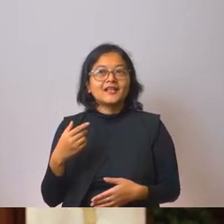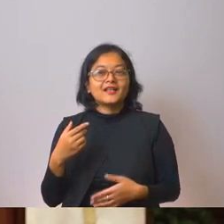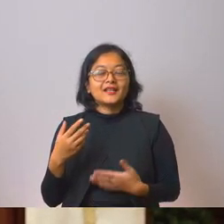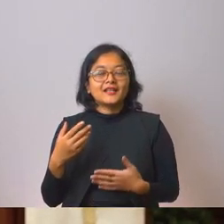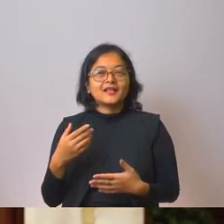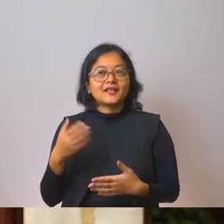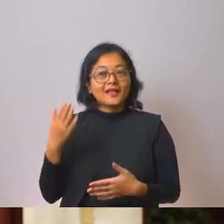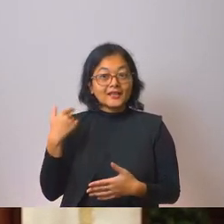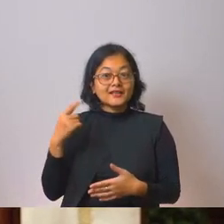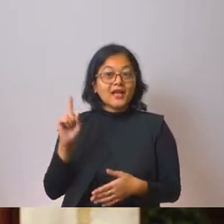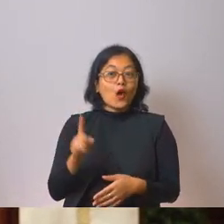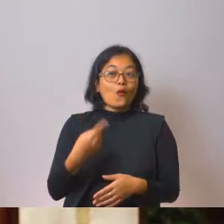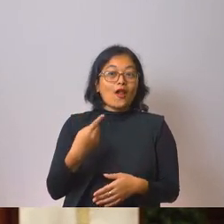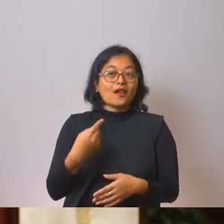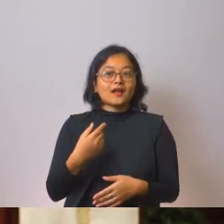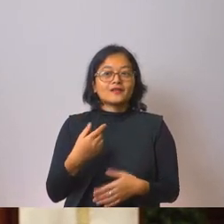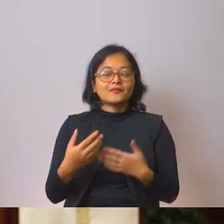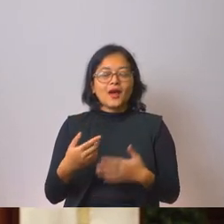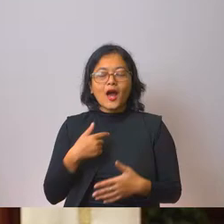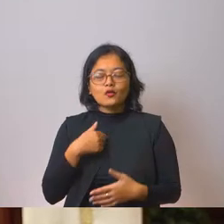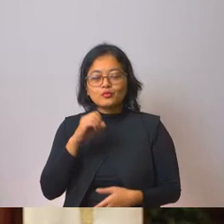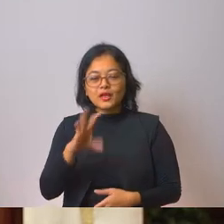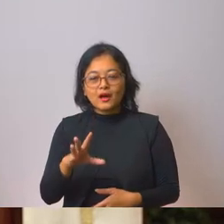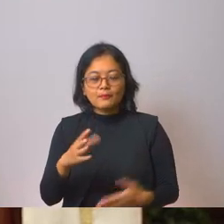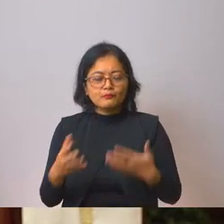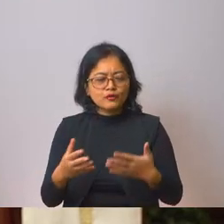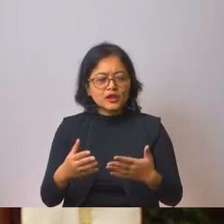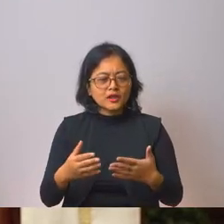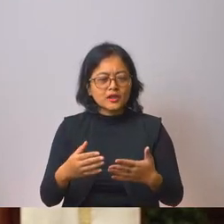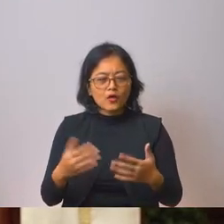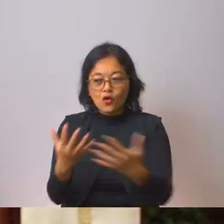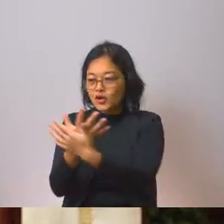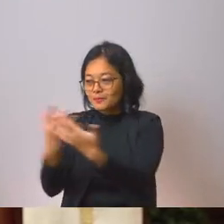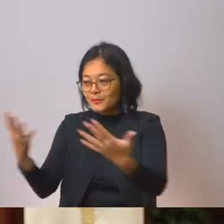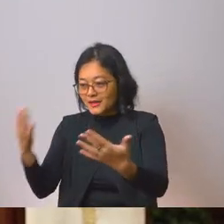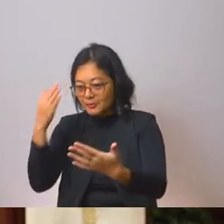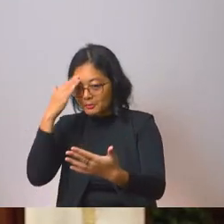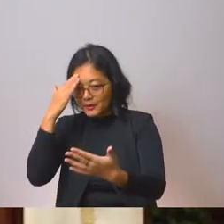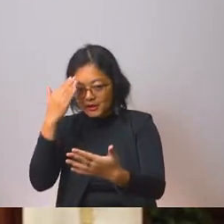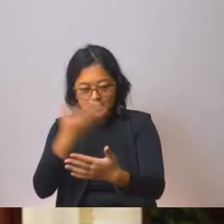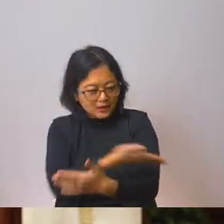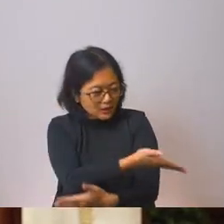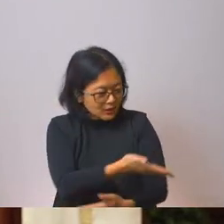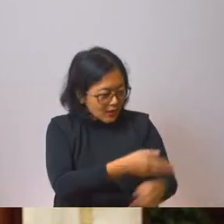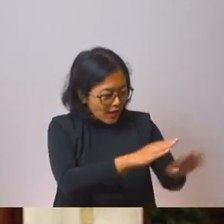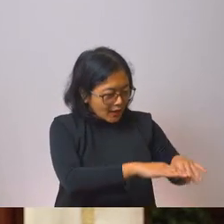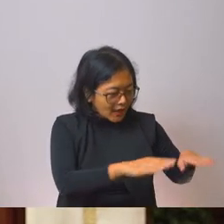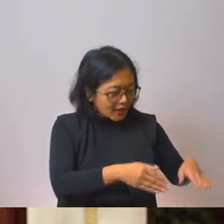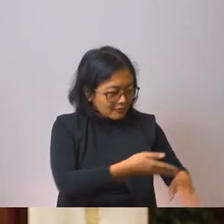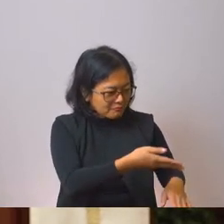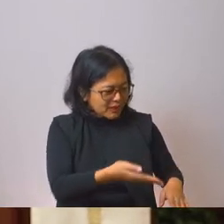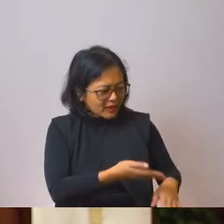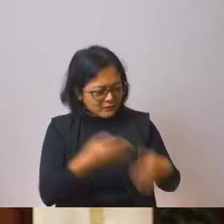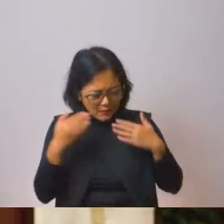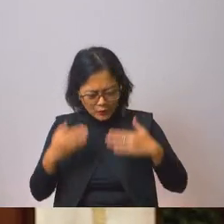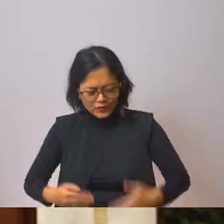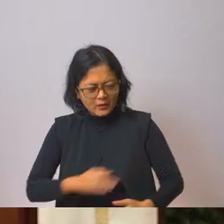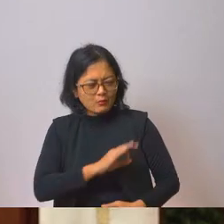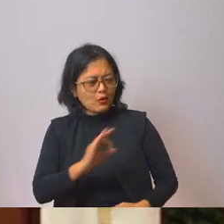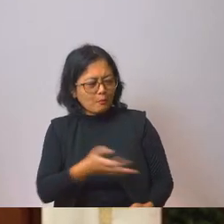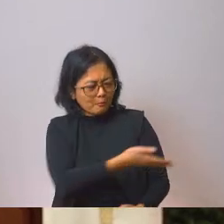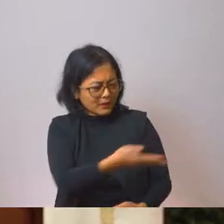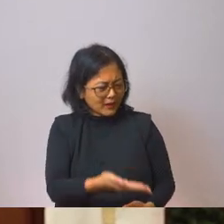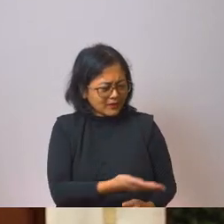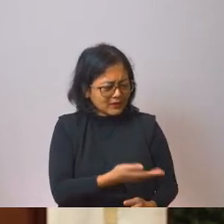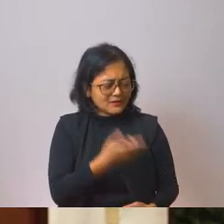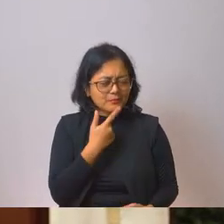dianggap separuh manusia. Belum utuh, belum penuh. Saya mau panggil salah satu kakak sekolah minggu,